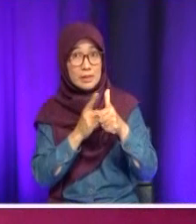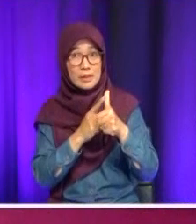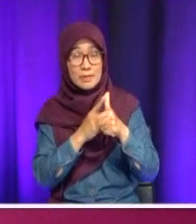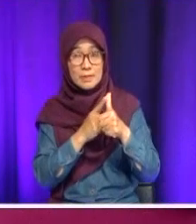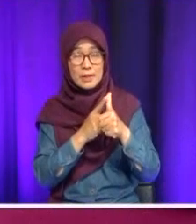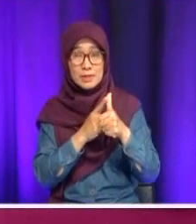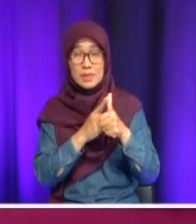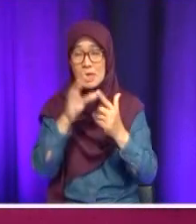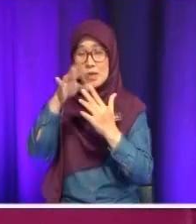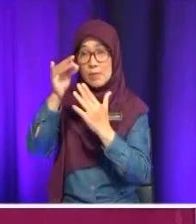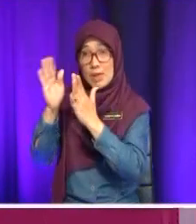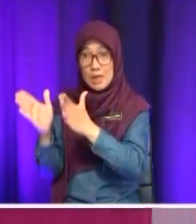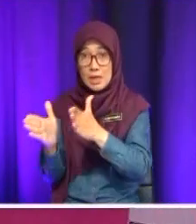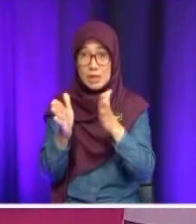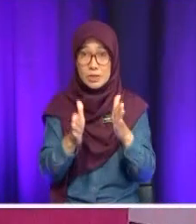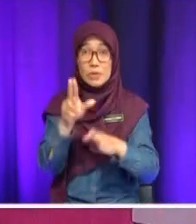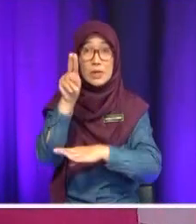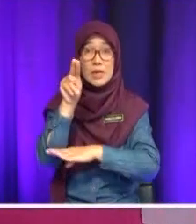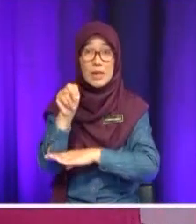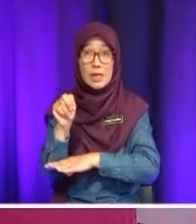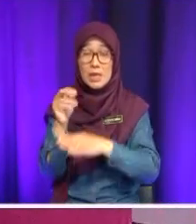pilih atur bagi